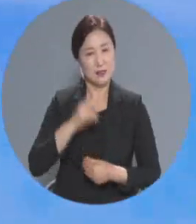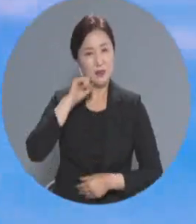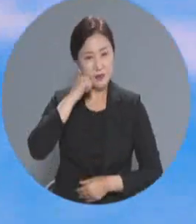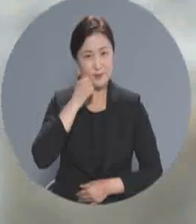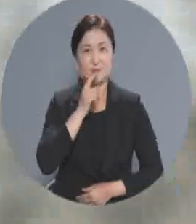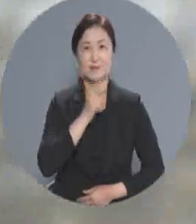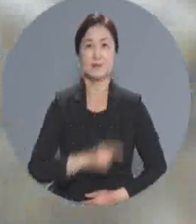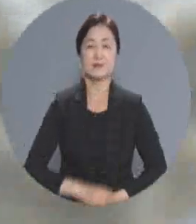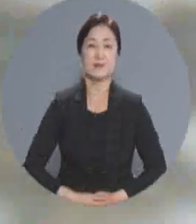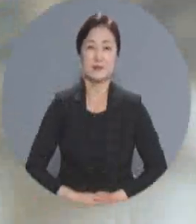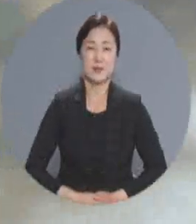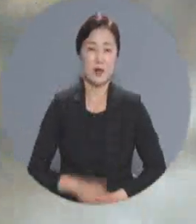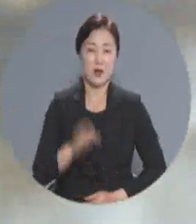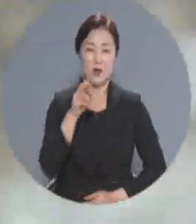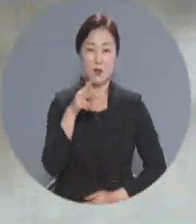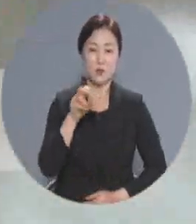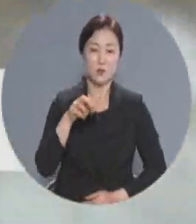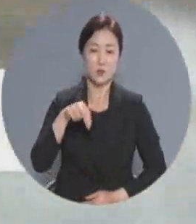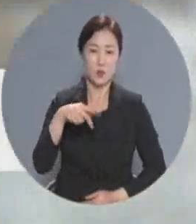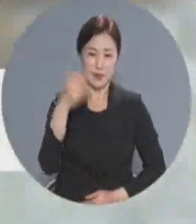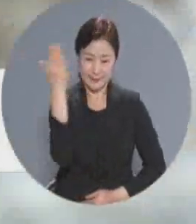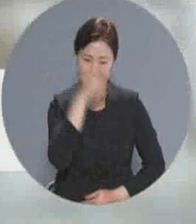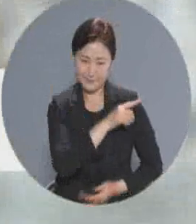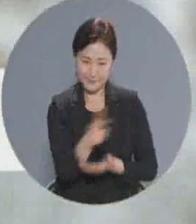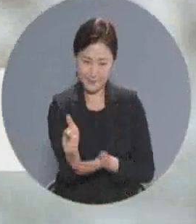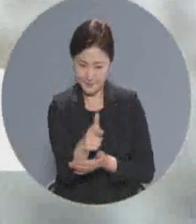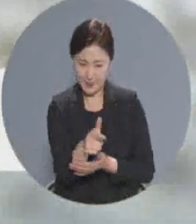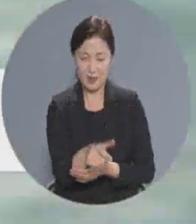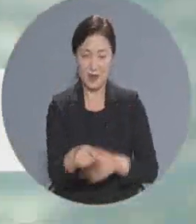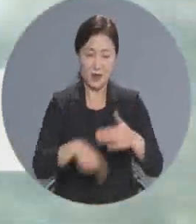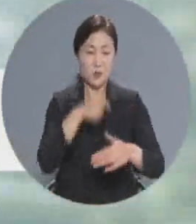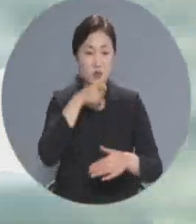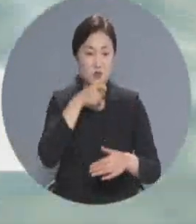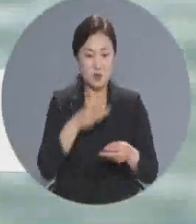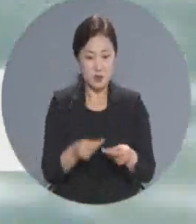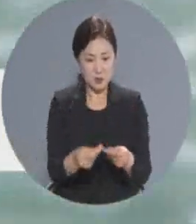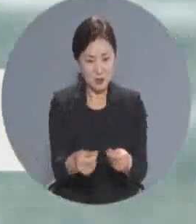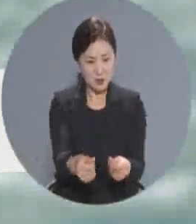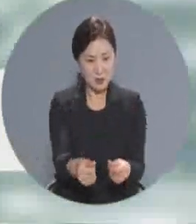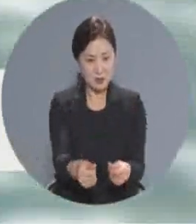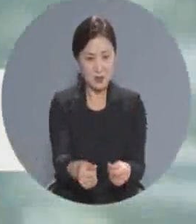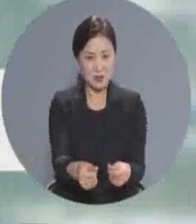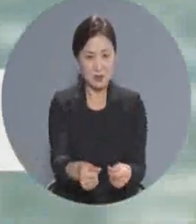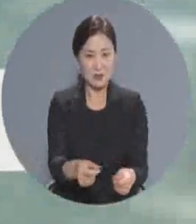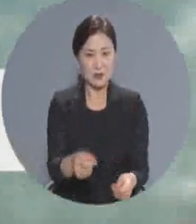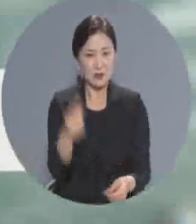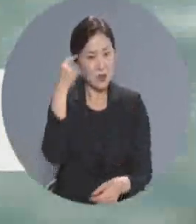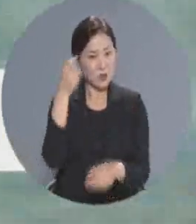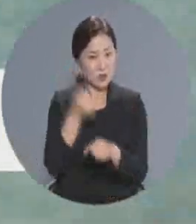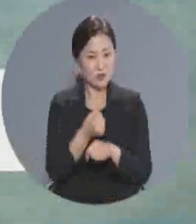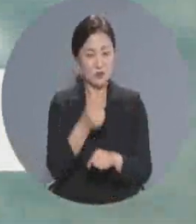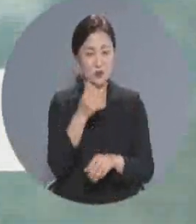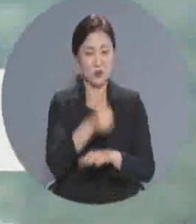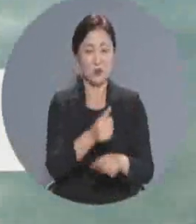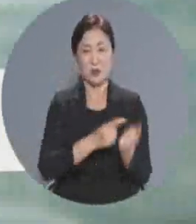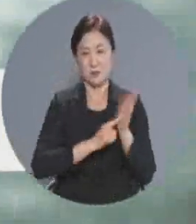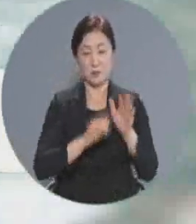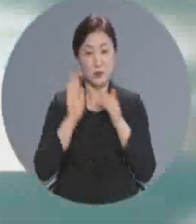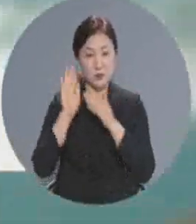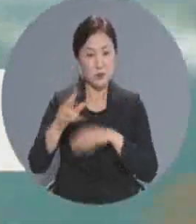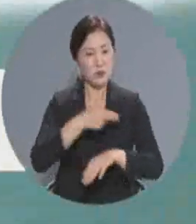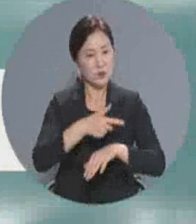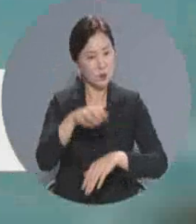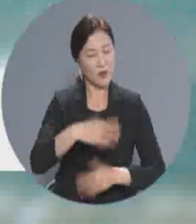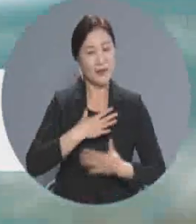있습니다. 염소로 소독한 물에서는 바이러스가 사멸된다는 한 해외 연구 결과가 발표된 이후 수영장 등은